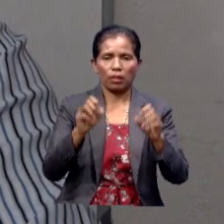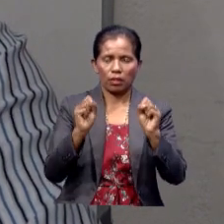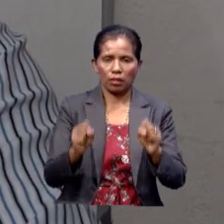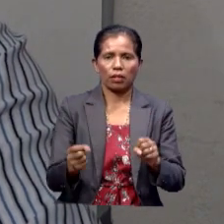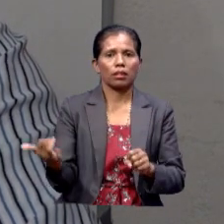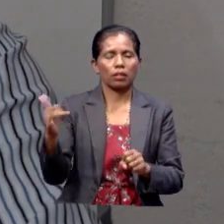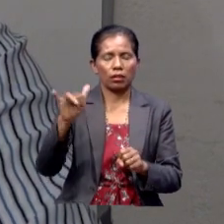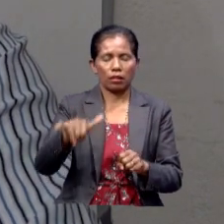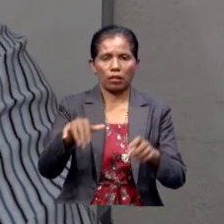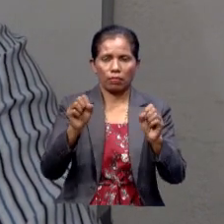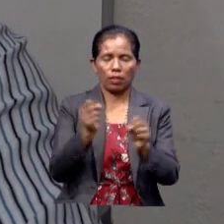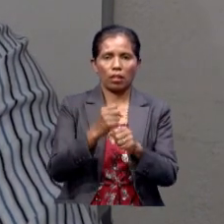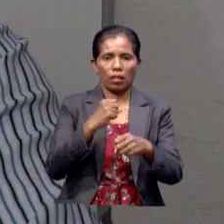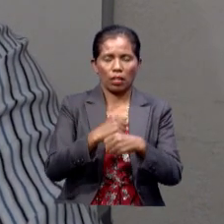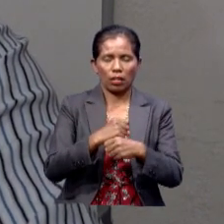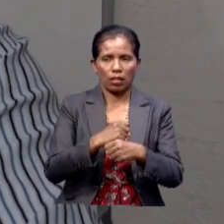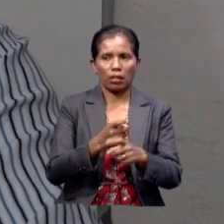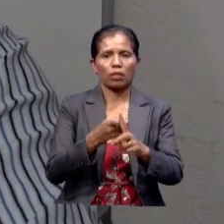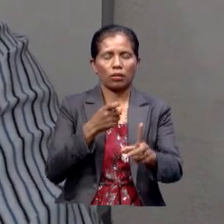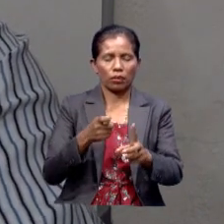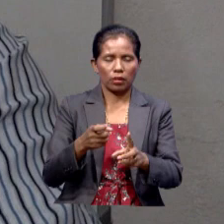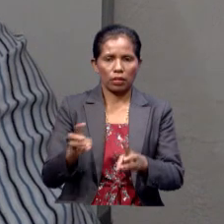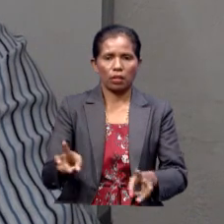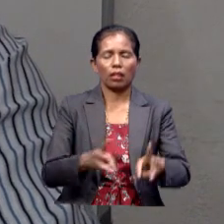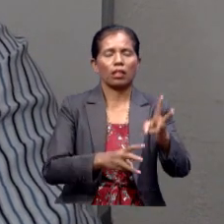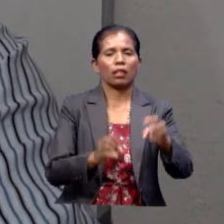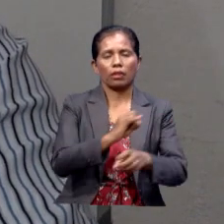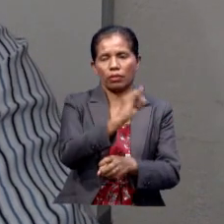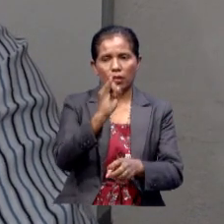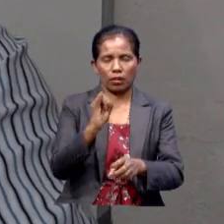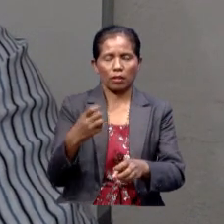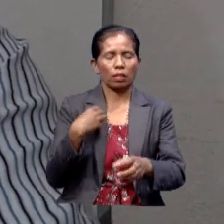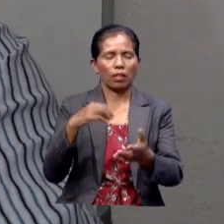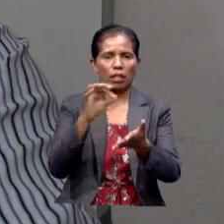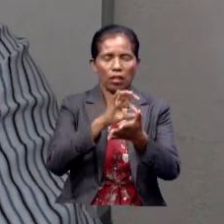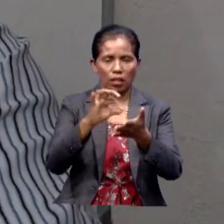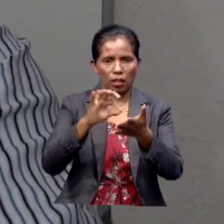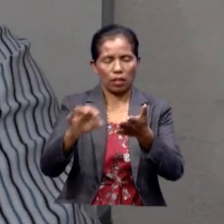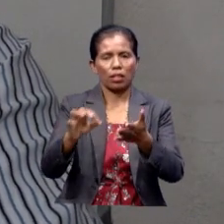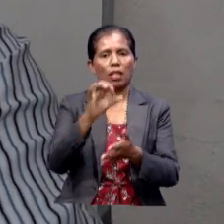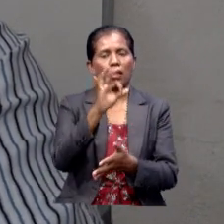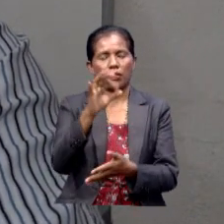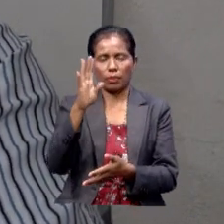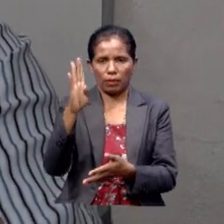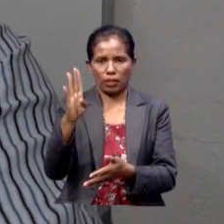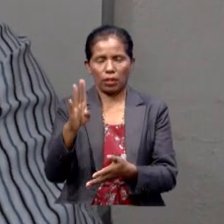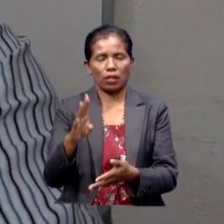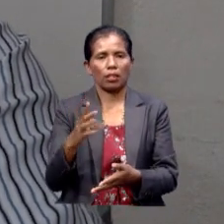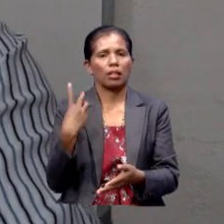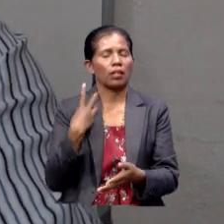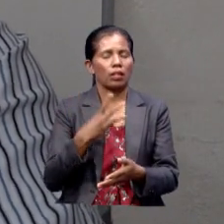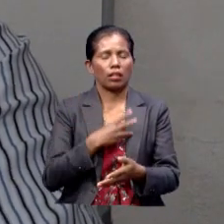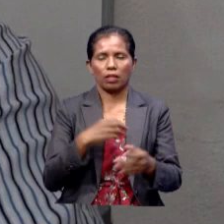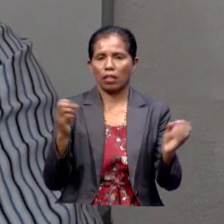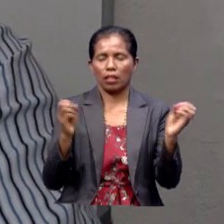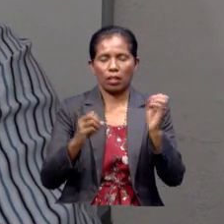sira bele halau intervensan lihusi dalam investigasan se ita posting de ia media sosial ida nemos ita la resolve